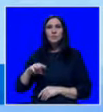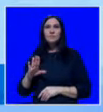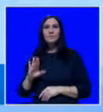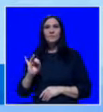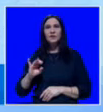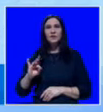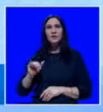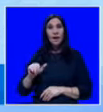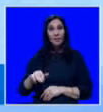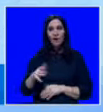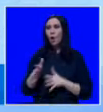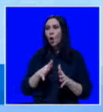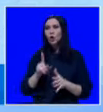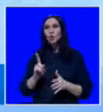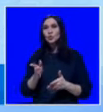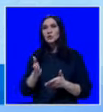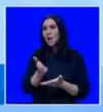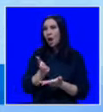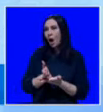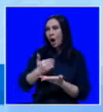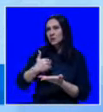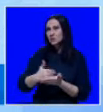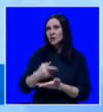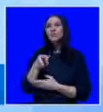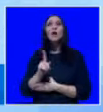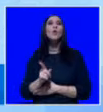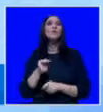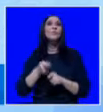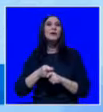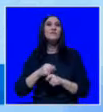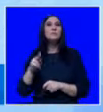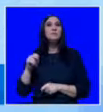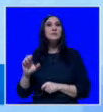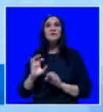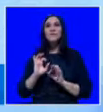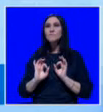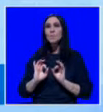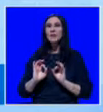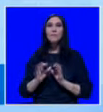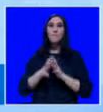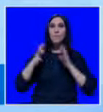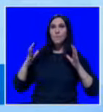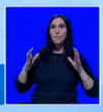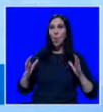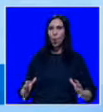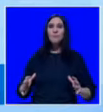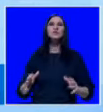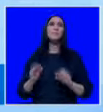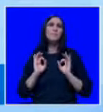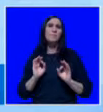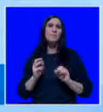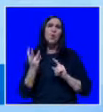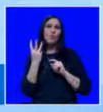разделят това, което прави ДПС в момента, но в още по-голям мащаб, примерно трима човека, които да си